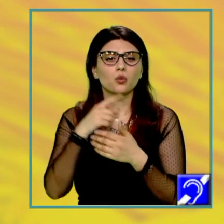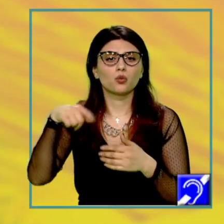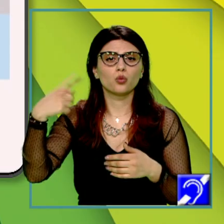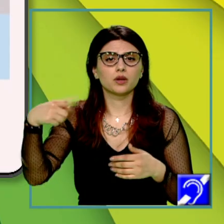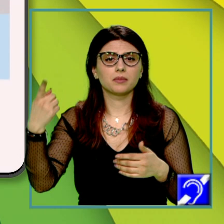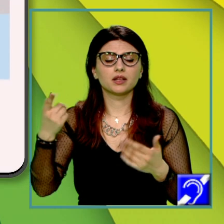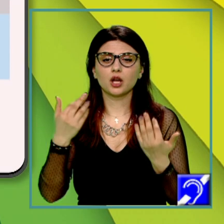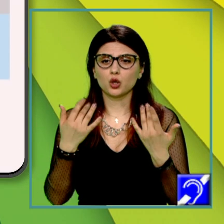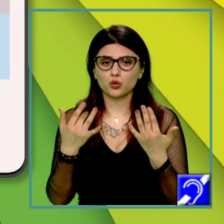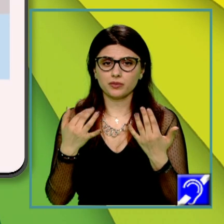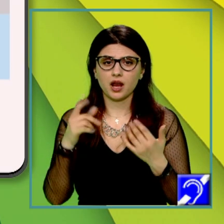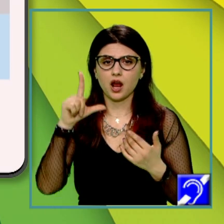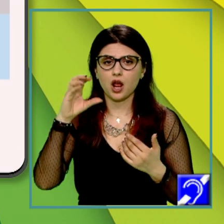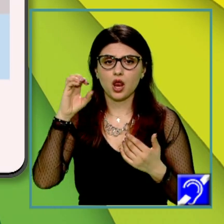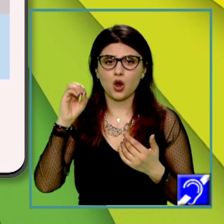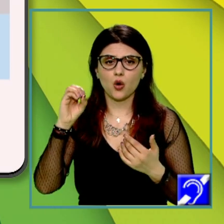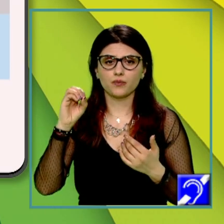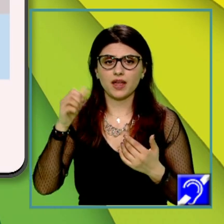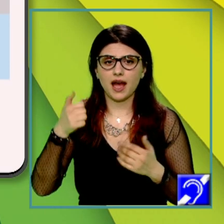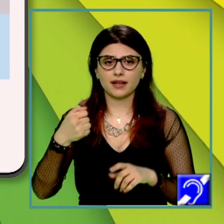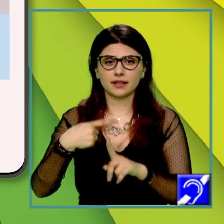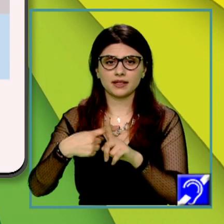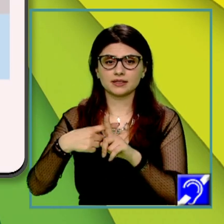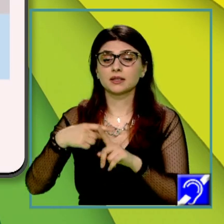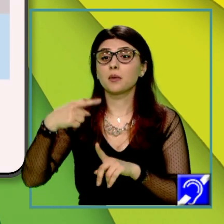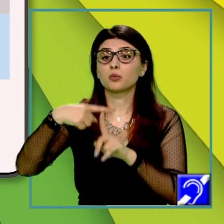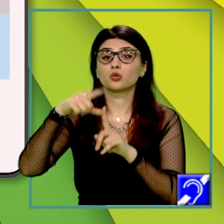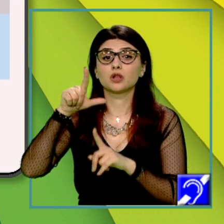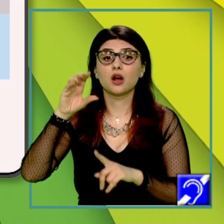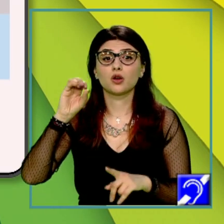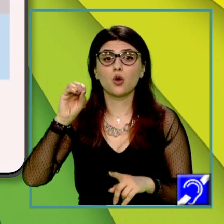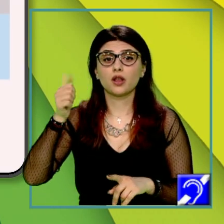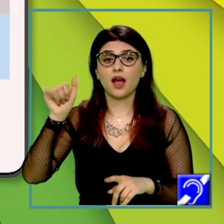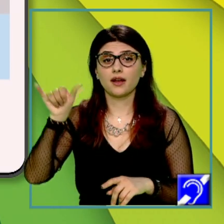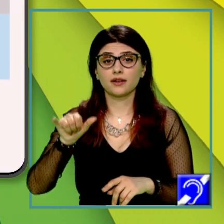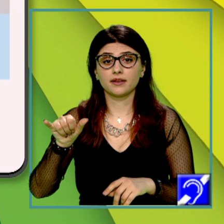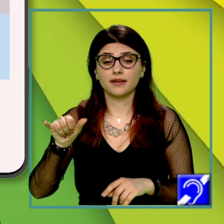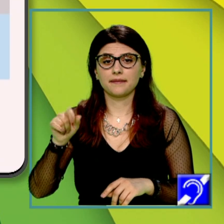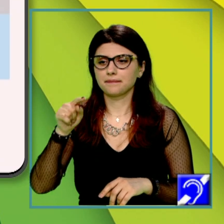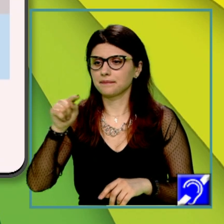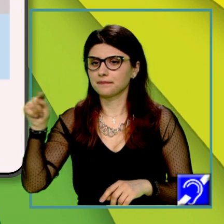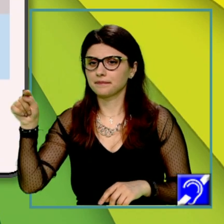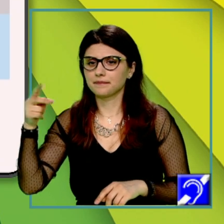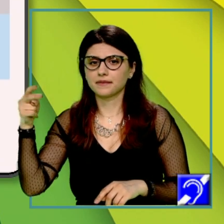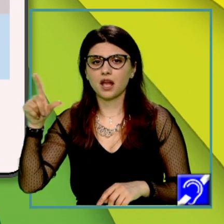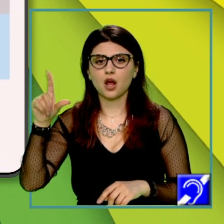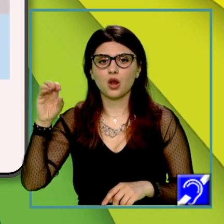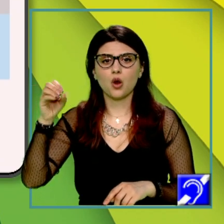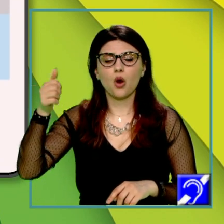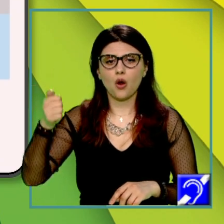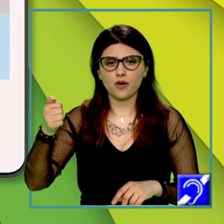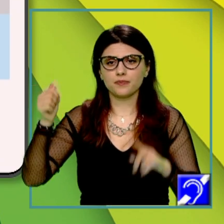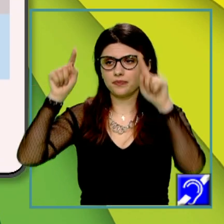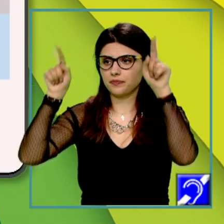formule logaritmi în baza din x plus logaritm în bază din yi2 alcool logaritm în bază